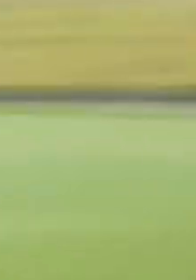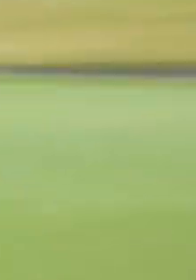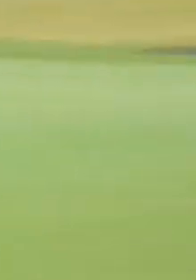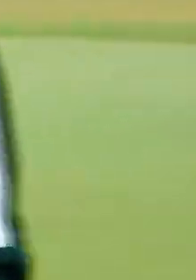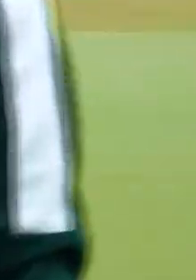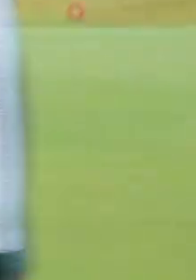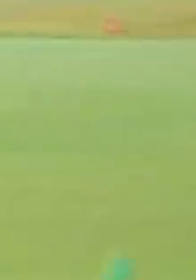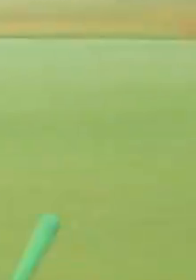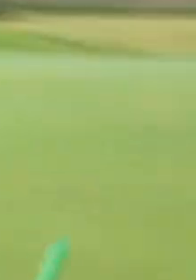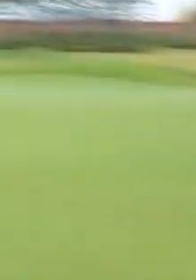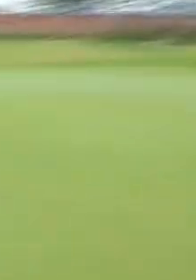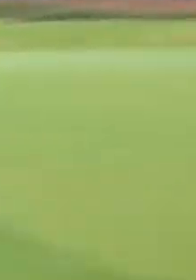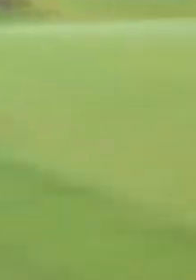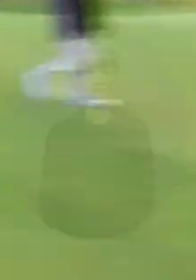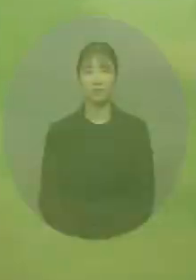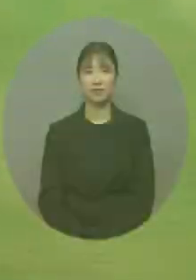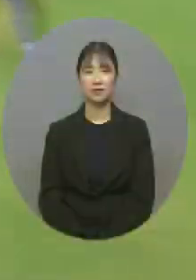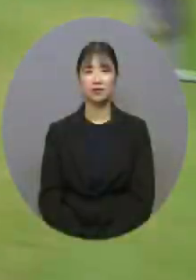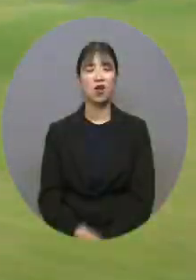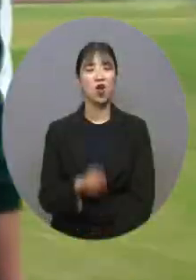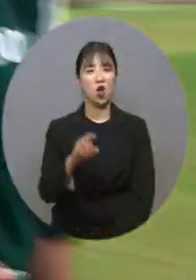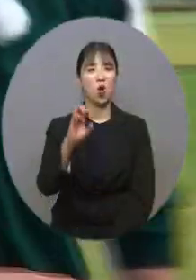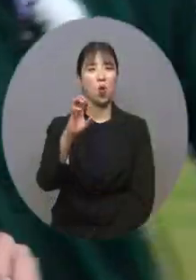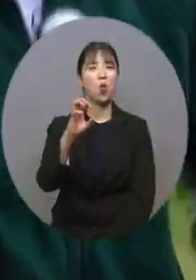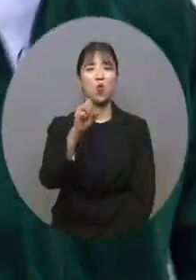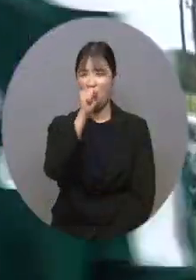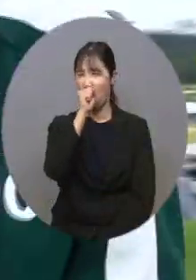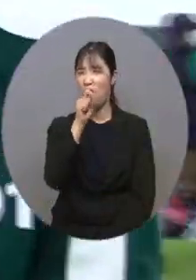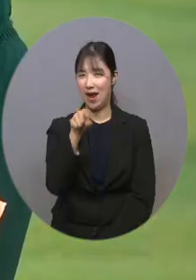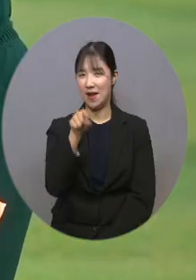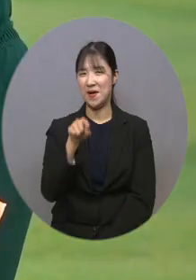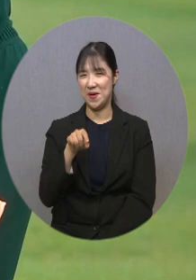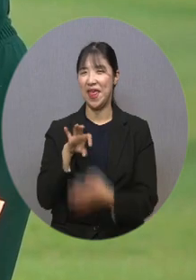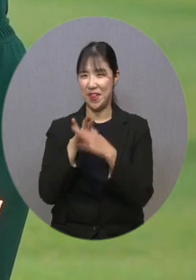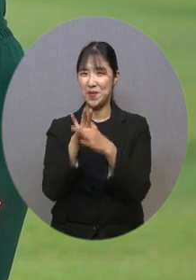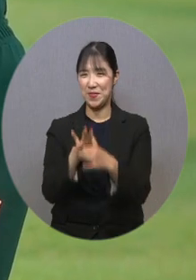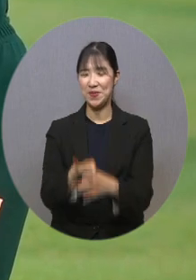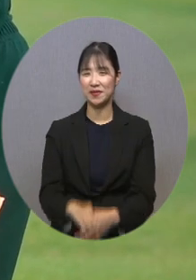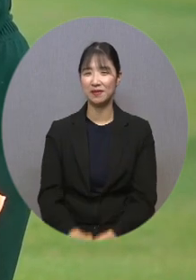오케이. 공이 좋네. 이 공을 이렇게 쳐야 돼. 네, 언니, 우리 이걸 쳐요.